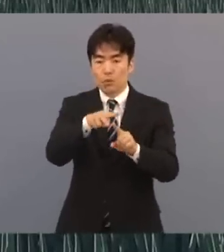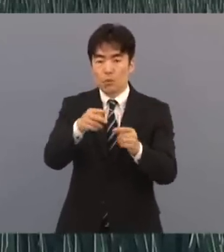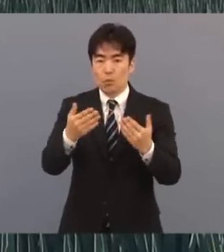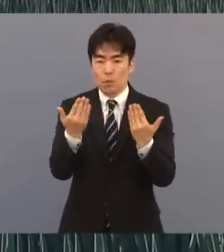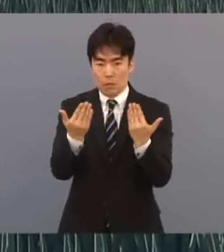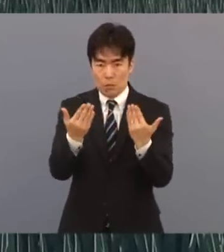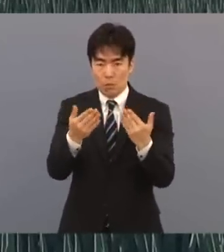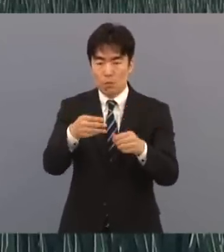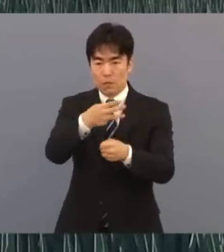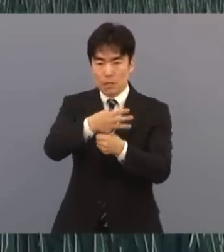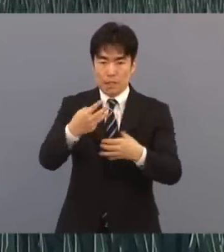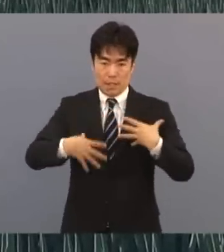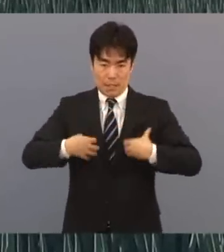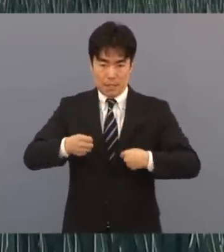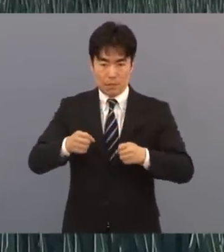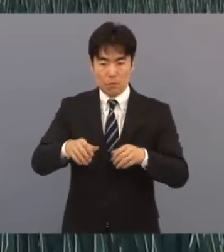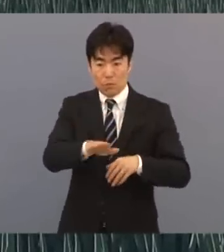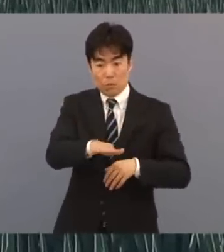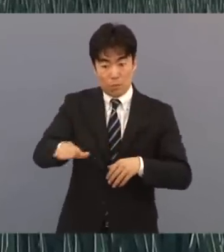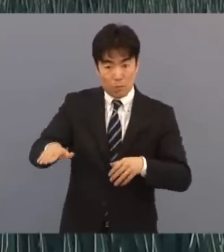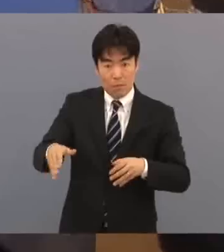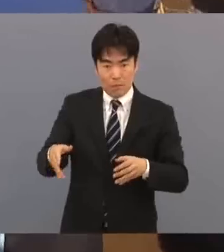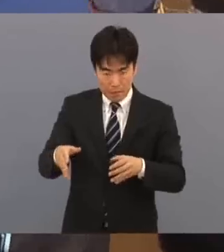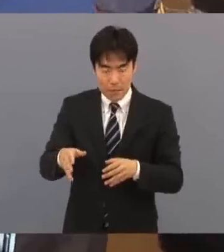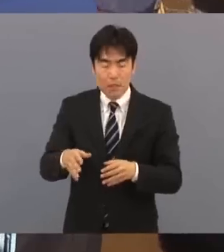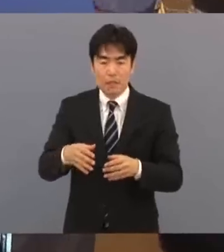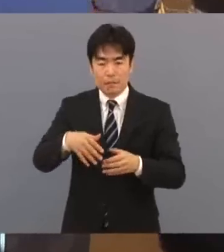ギの収穫体験を行いました。